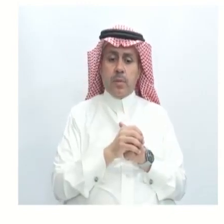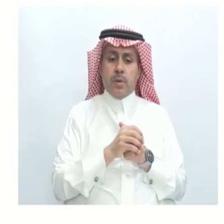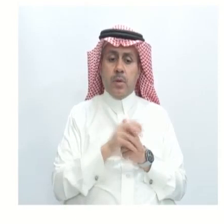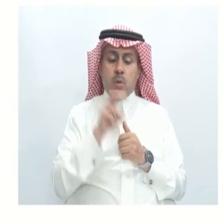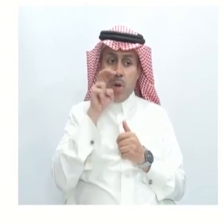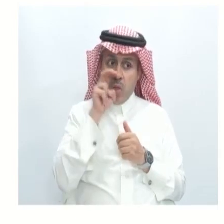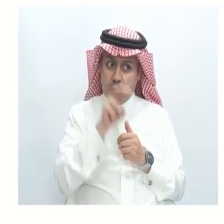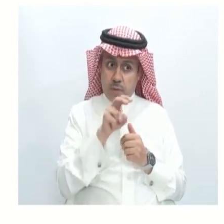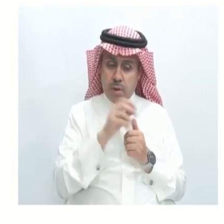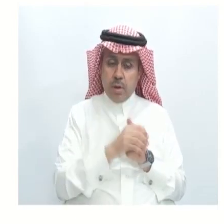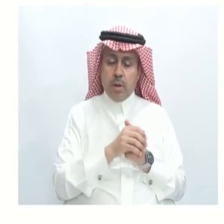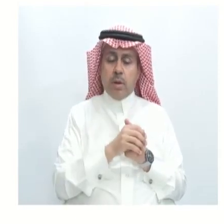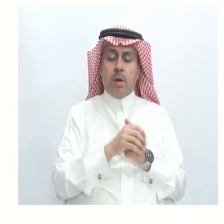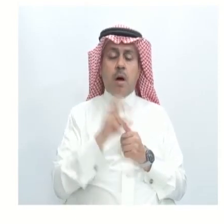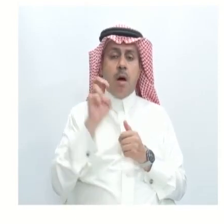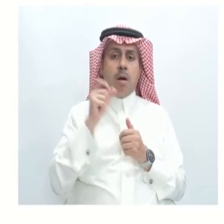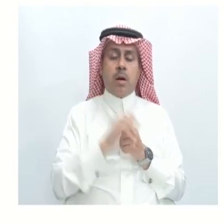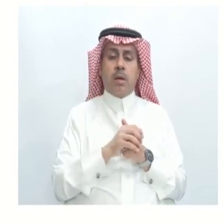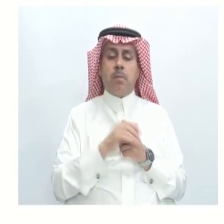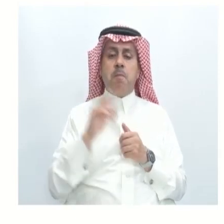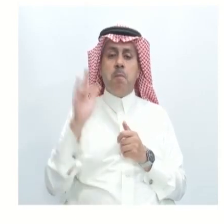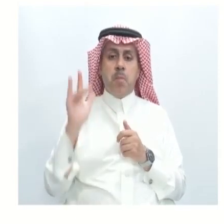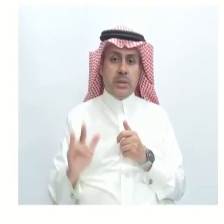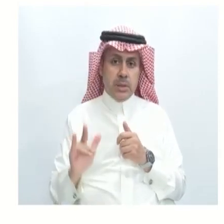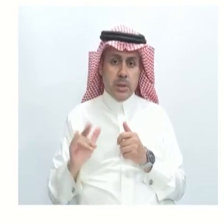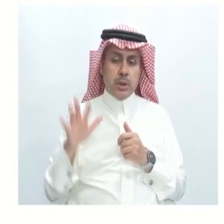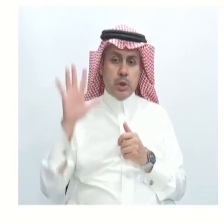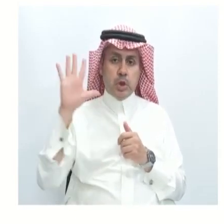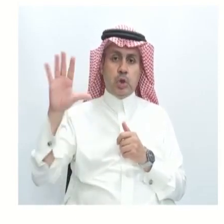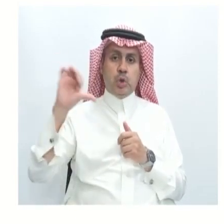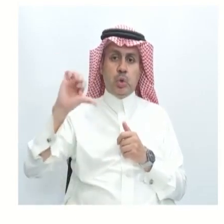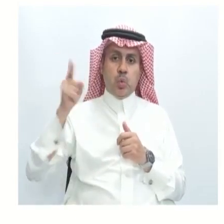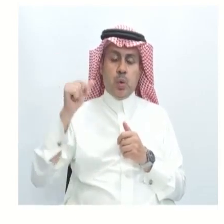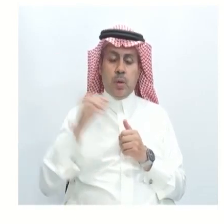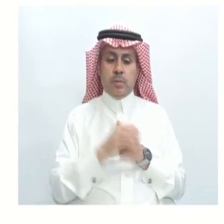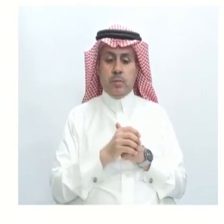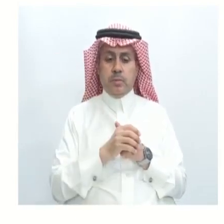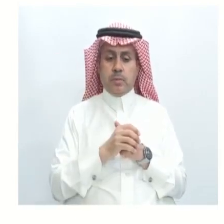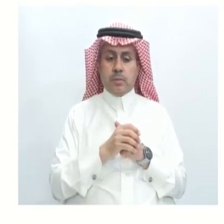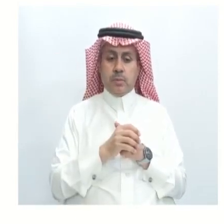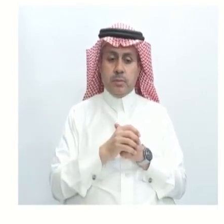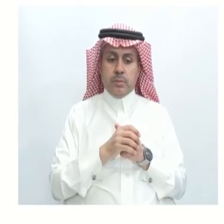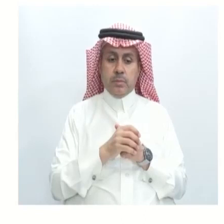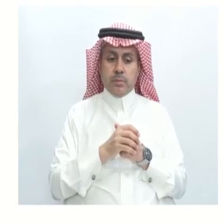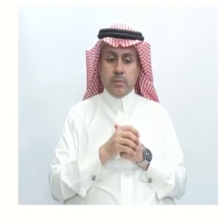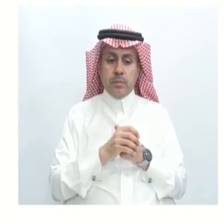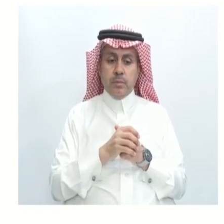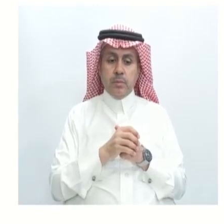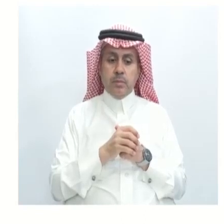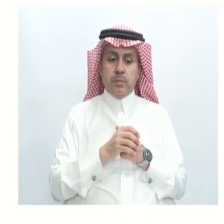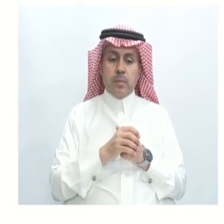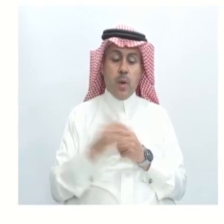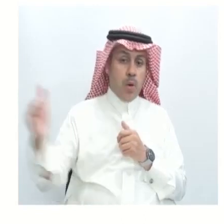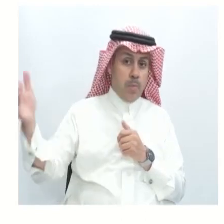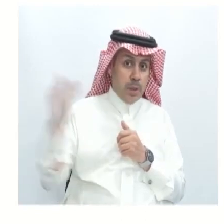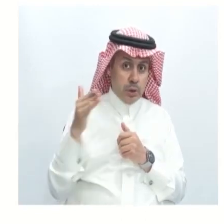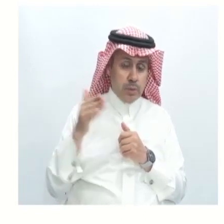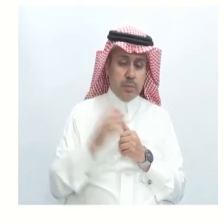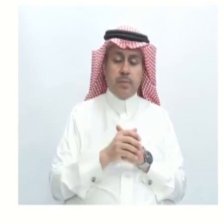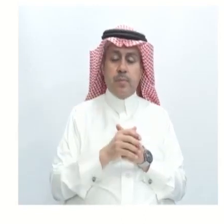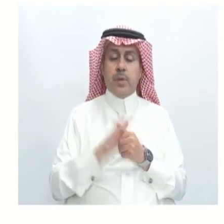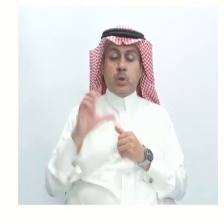قرار وينظر في قرارات مجلس الشورى اللي هو مجلس الوزراء ينظر في قراءه مجلس الشورى وهو المرجع